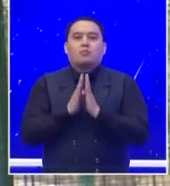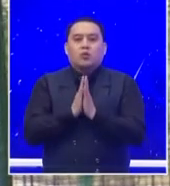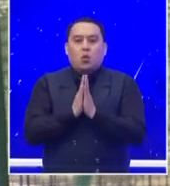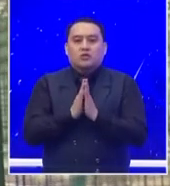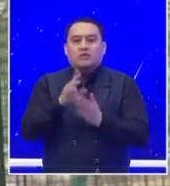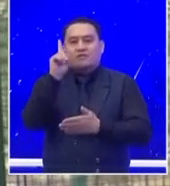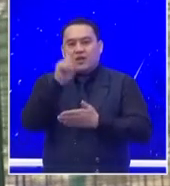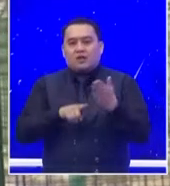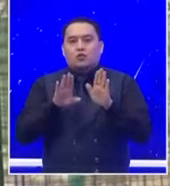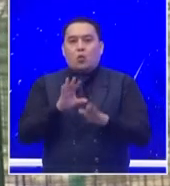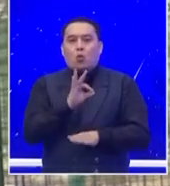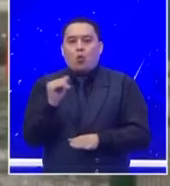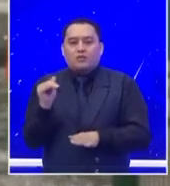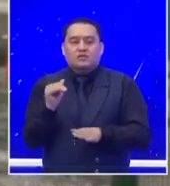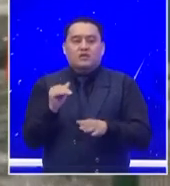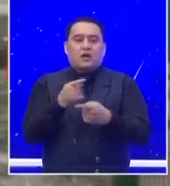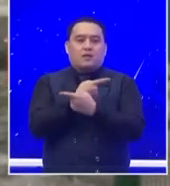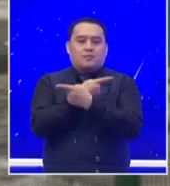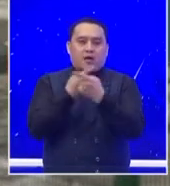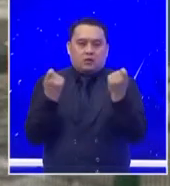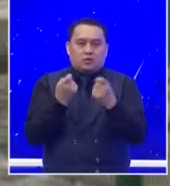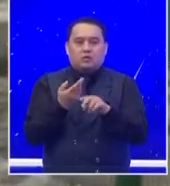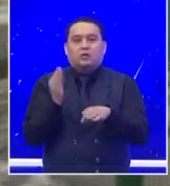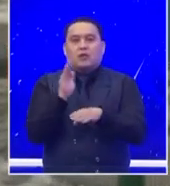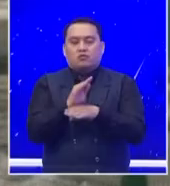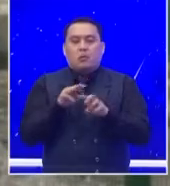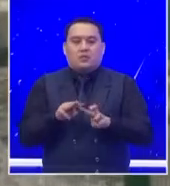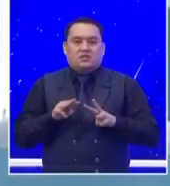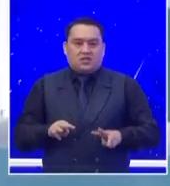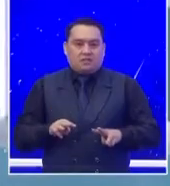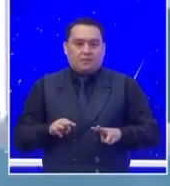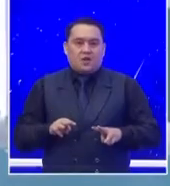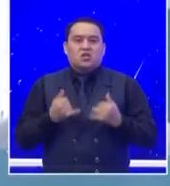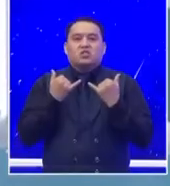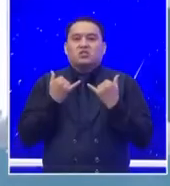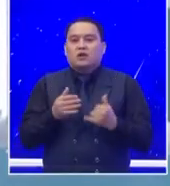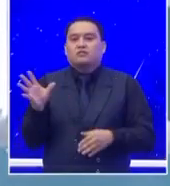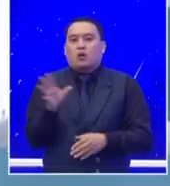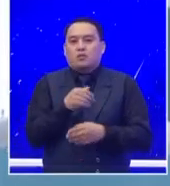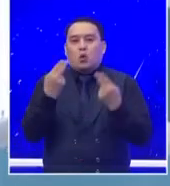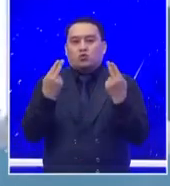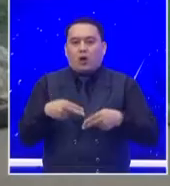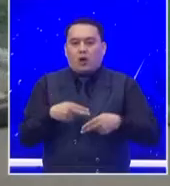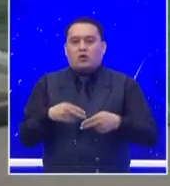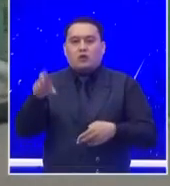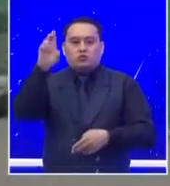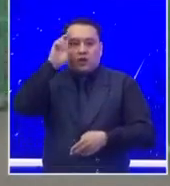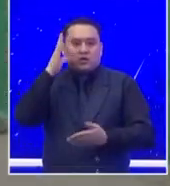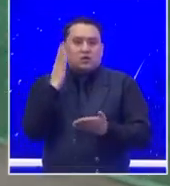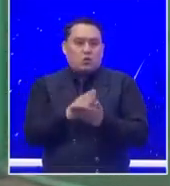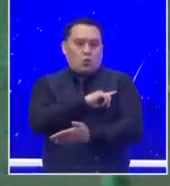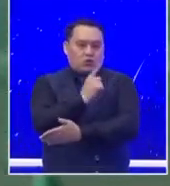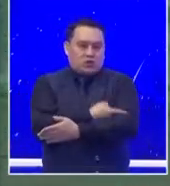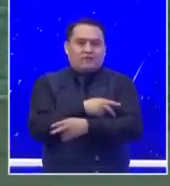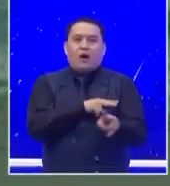граждан верить лишь официальным источникам, дополнили в Минздраве. Сейчас на всех приграничных пунктах страны идет